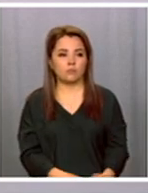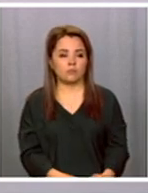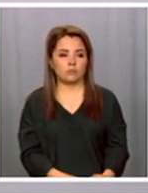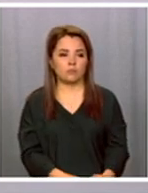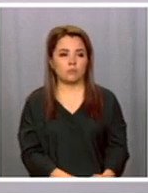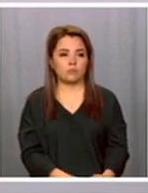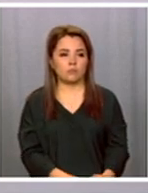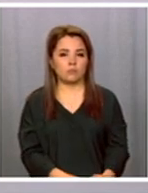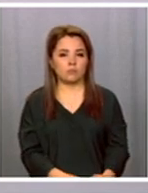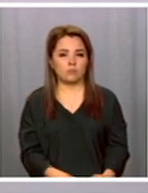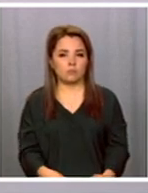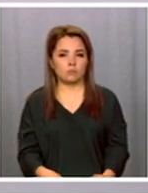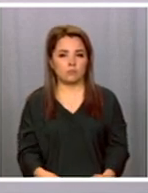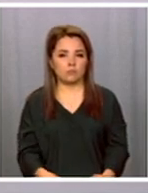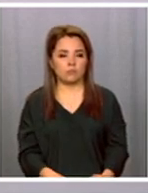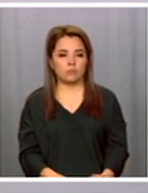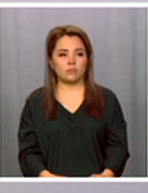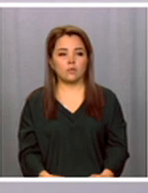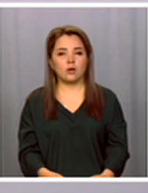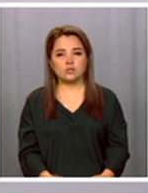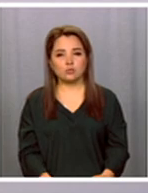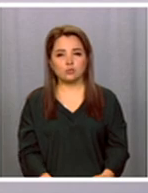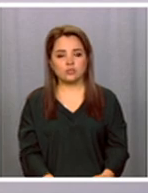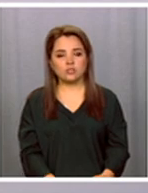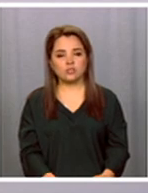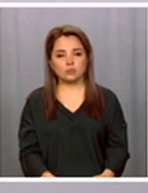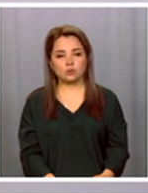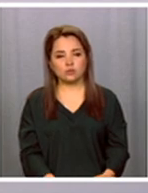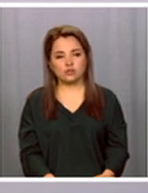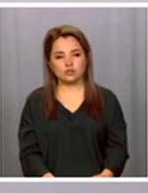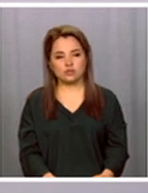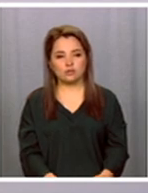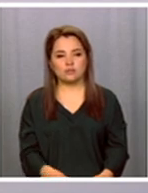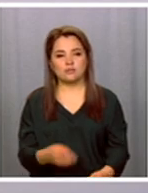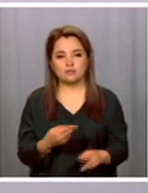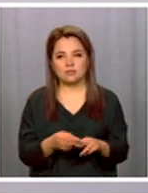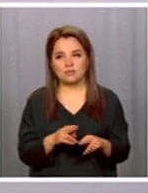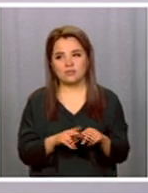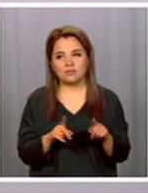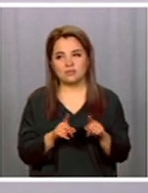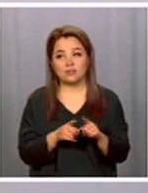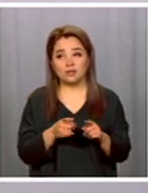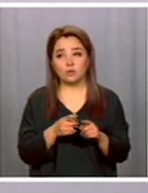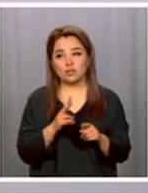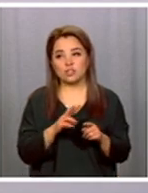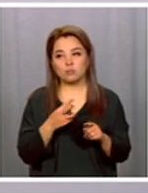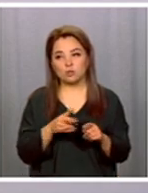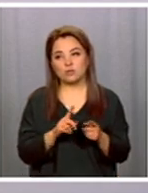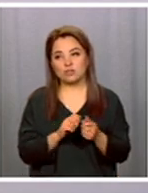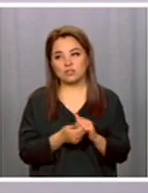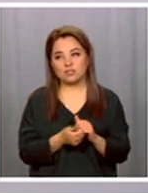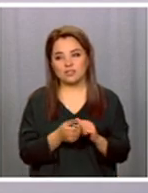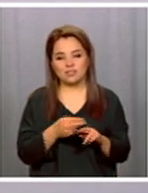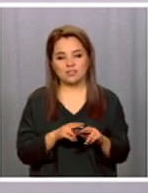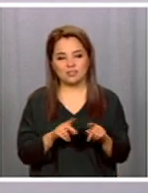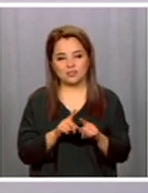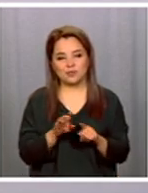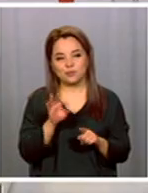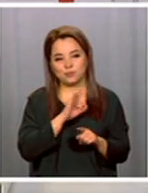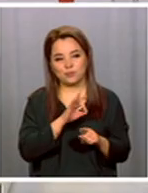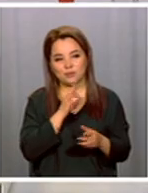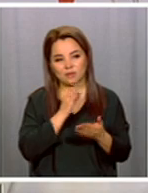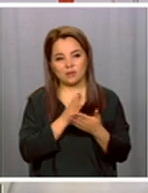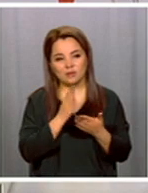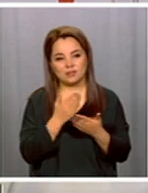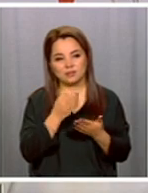осы жердегі күкірт қышқылын және біз мыстың эквивалентті оксидінің ұнтағын пайдаланамыз. Осы жерде ол